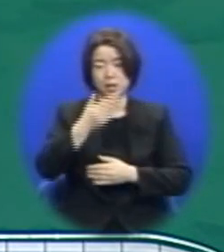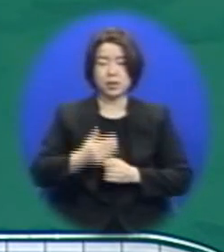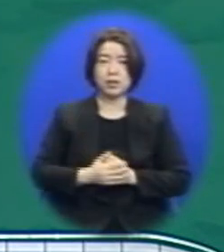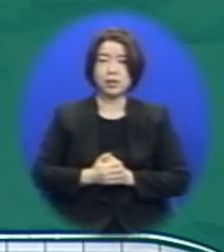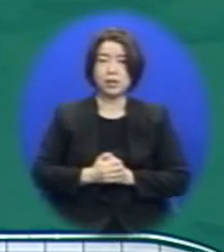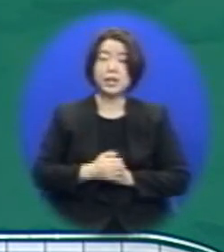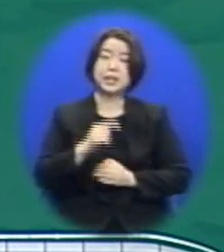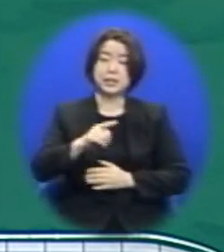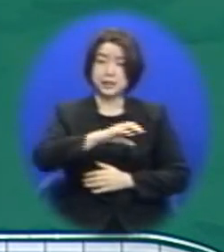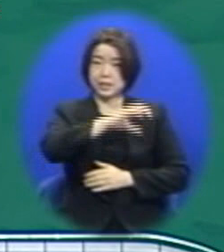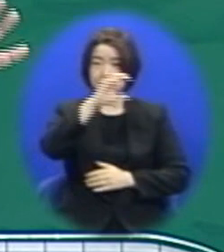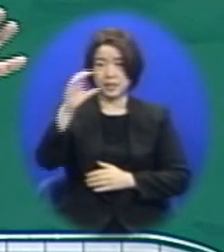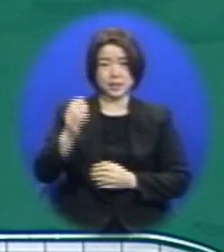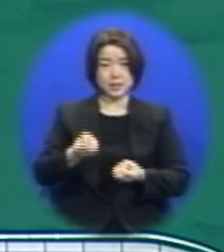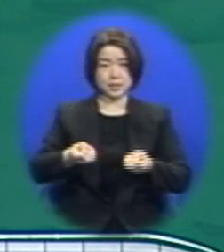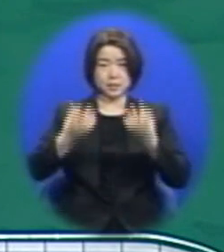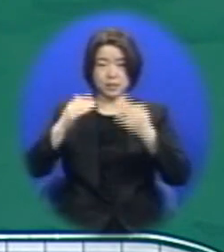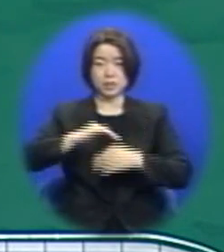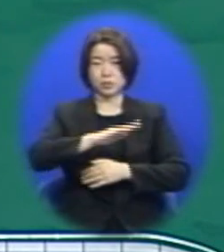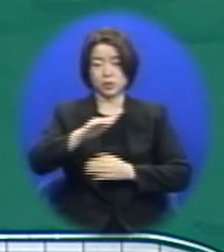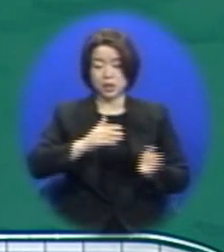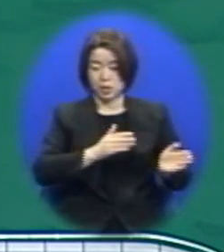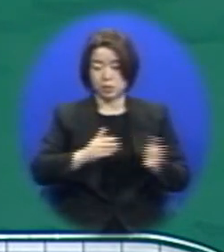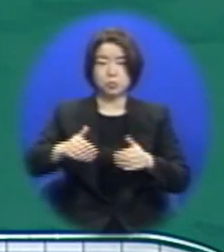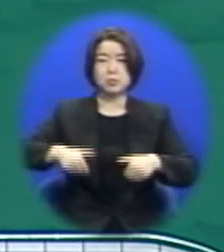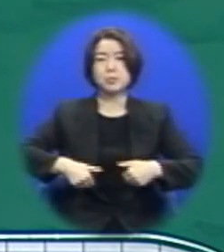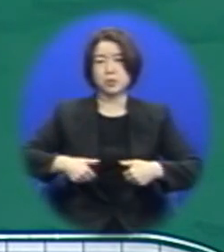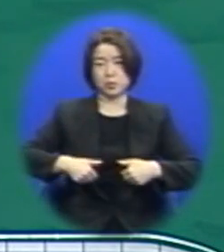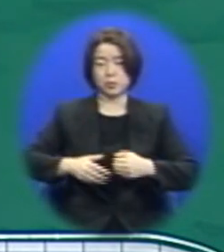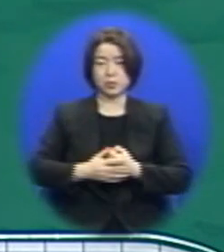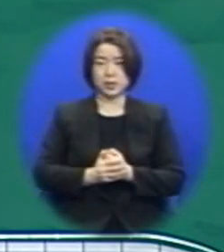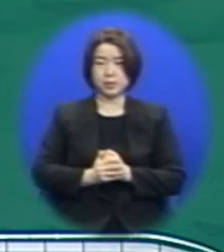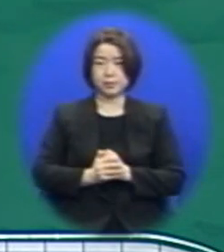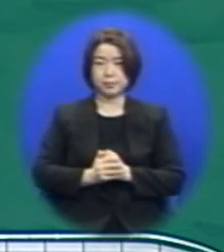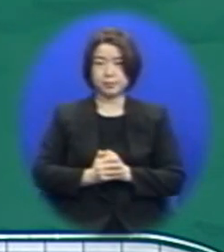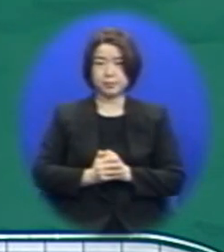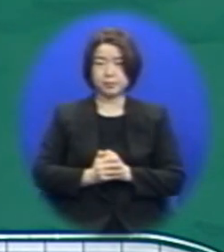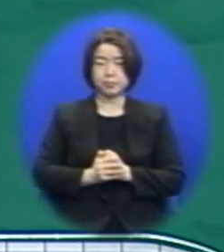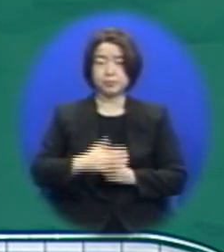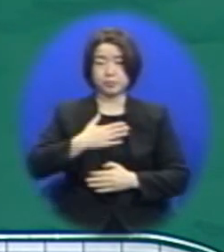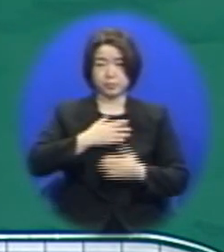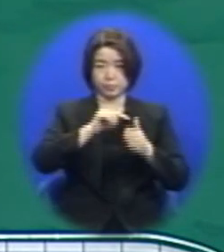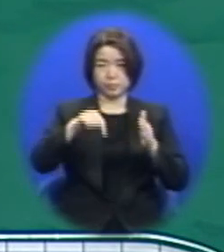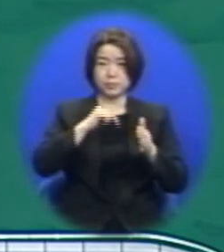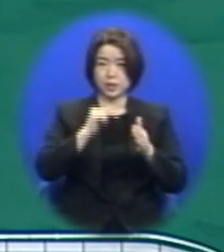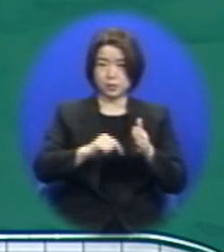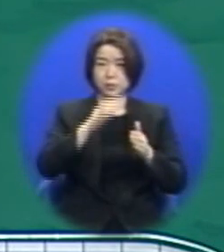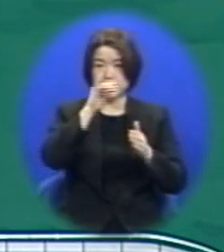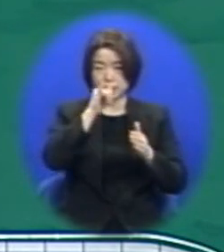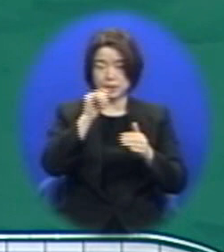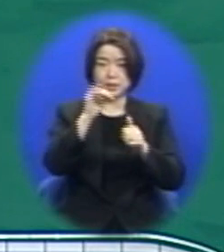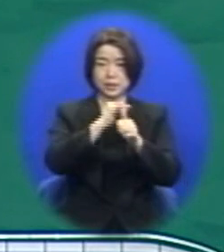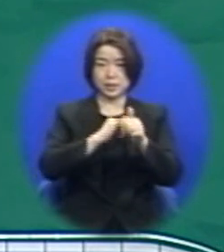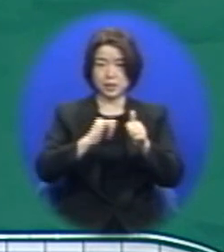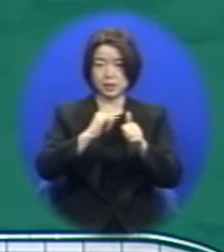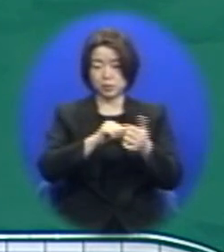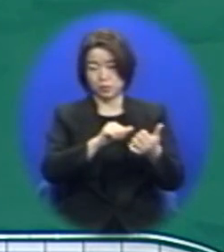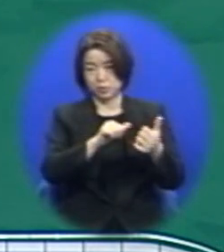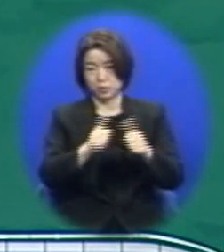이것이 성탄절에 우리가 준비해야 될 것입니다. 내 속에 있는 헤롯을